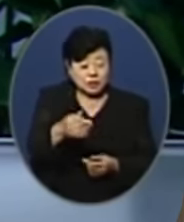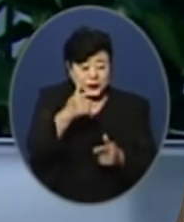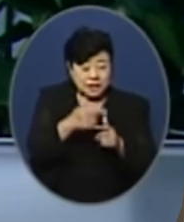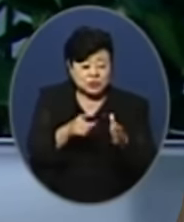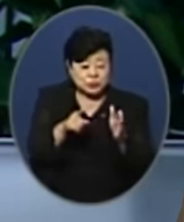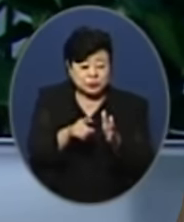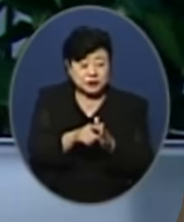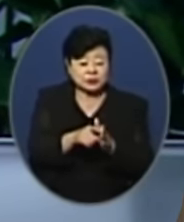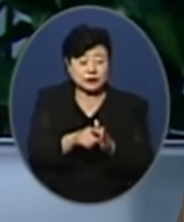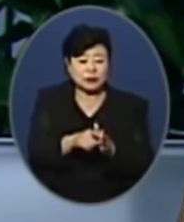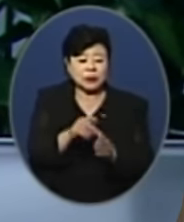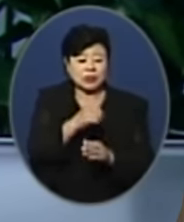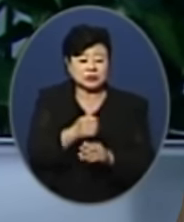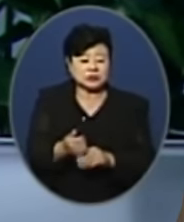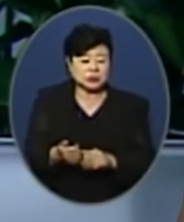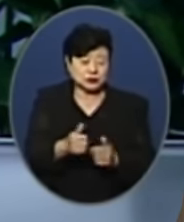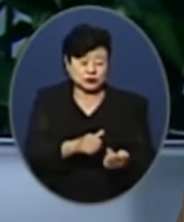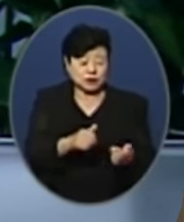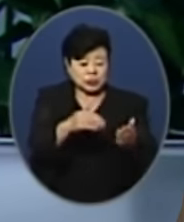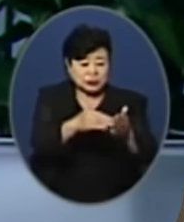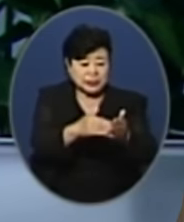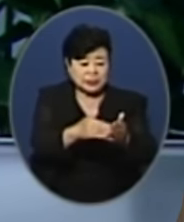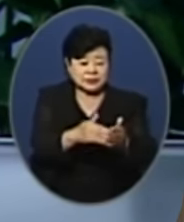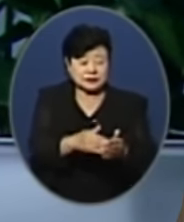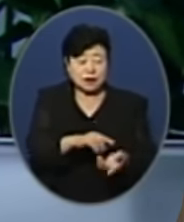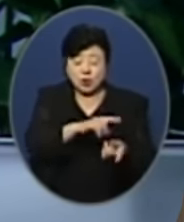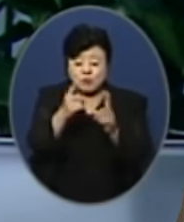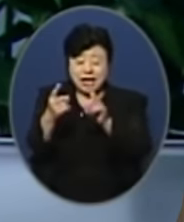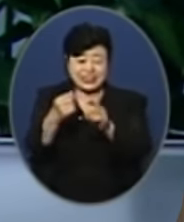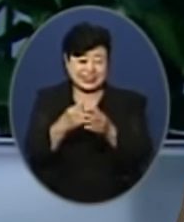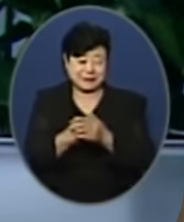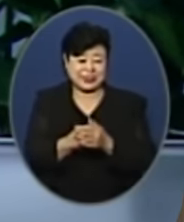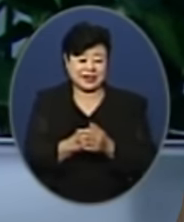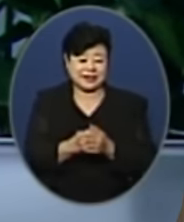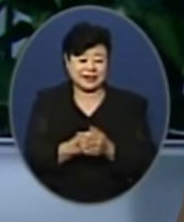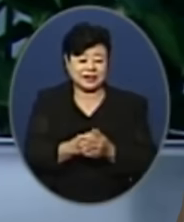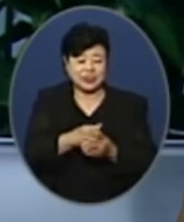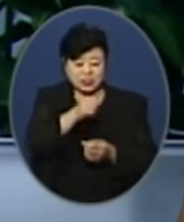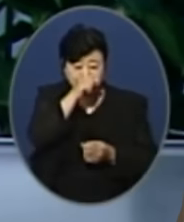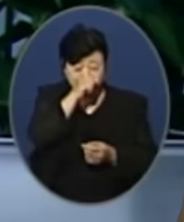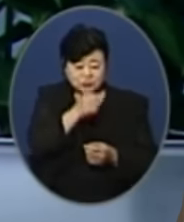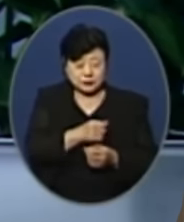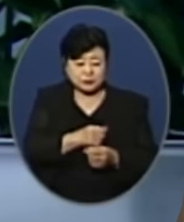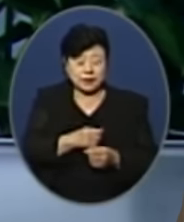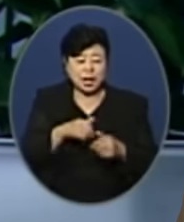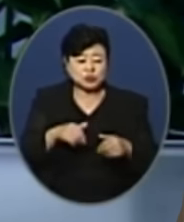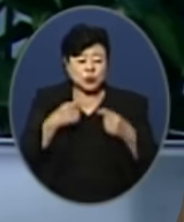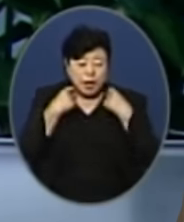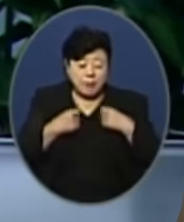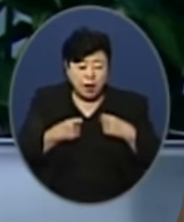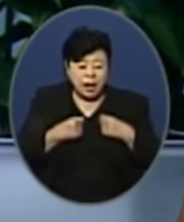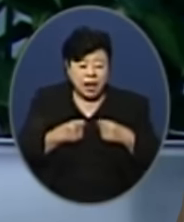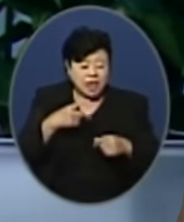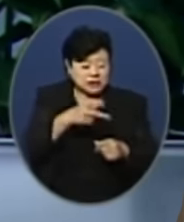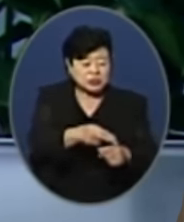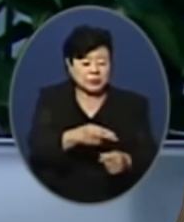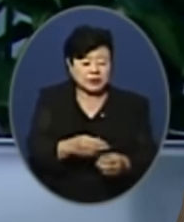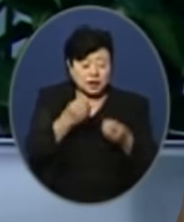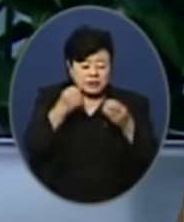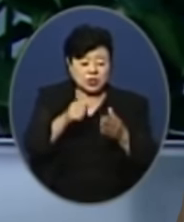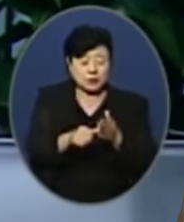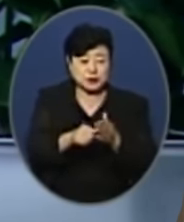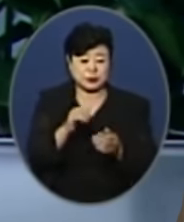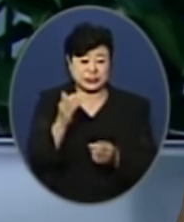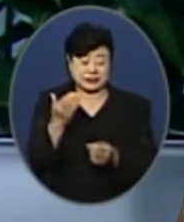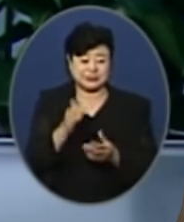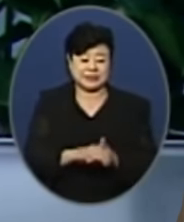예수 그리스도를 통해서 다 죽고 그리스도를 통해서 부활했었으므로 이 종의 멍에를 끊어버렸었습니다. 새로운